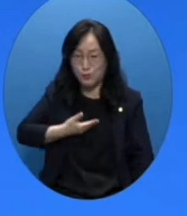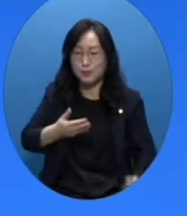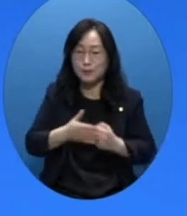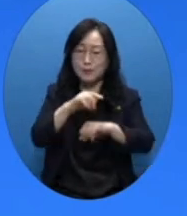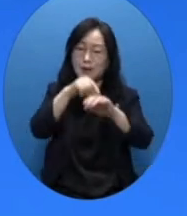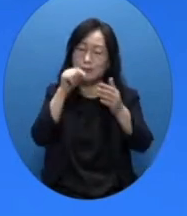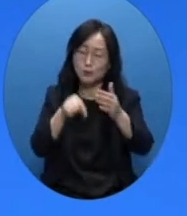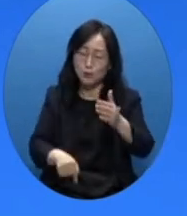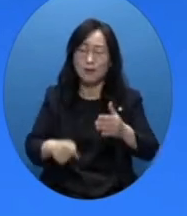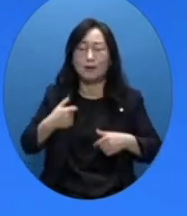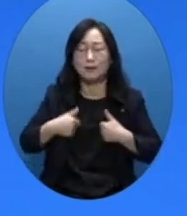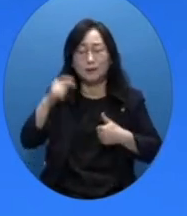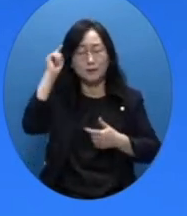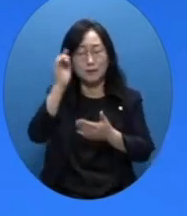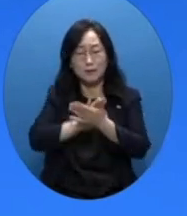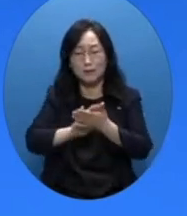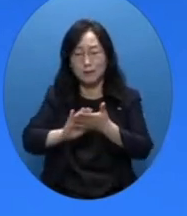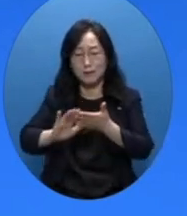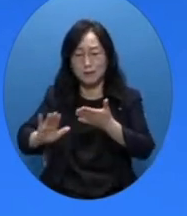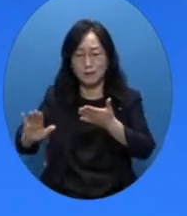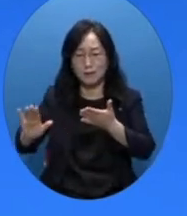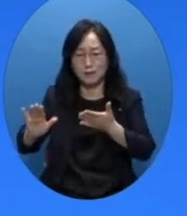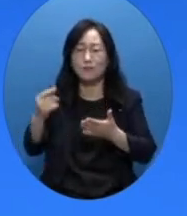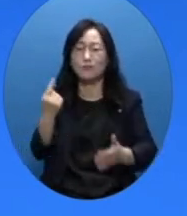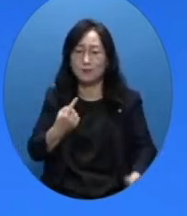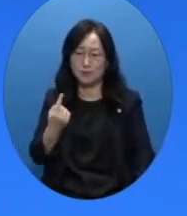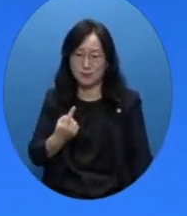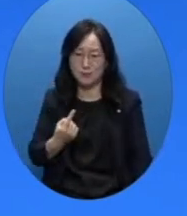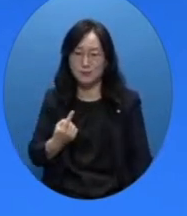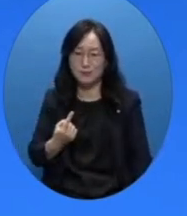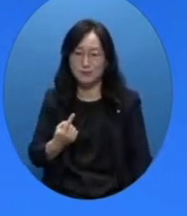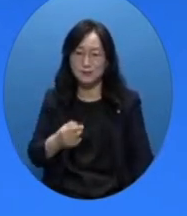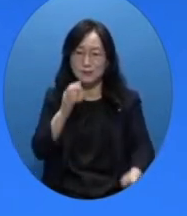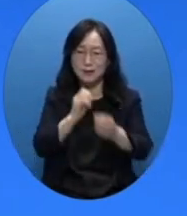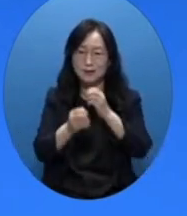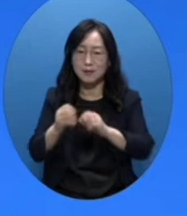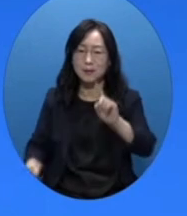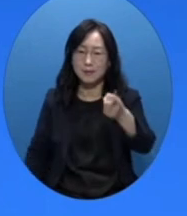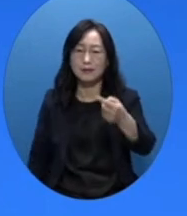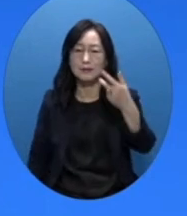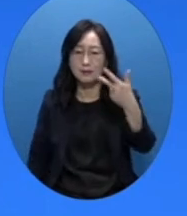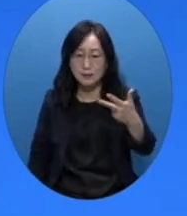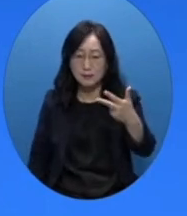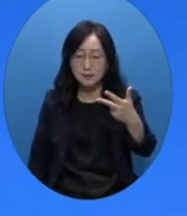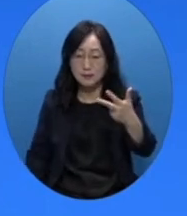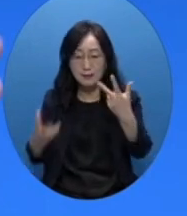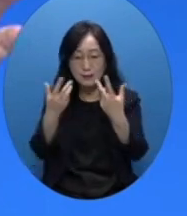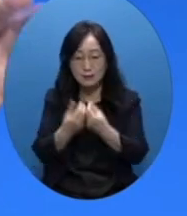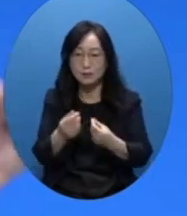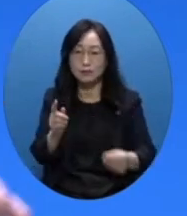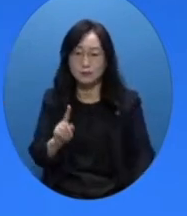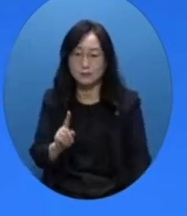기쁨과 평안함을 허락해 주시는 것입니다. 시편 107편은